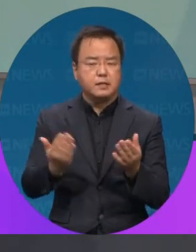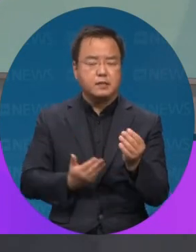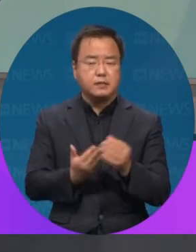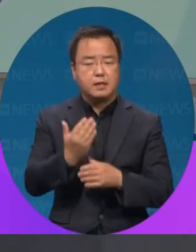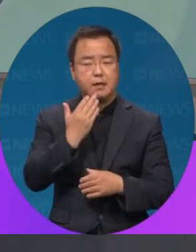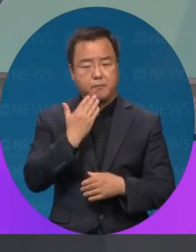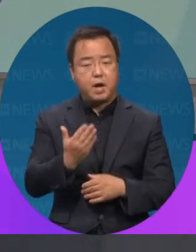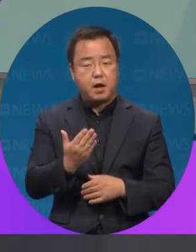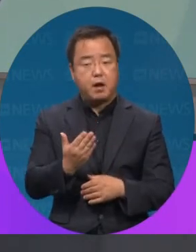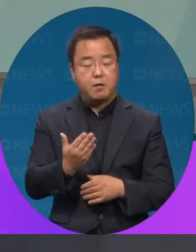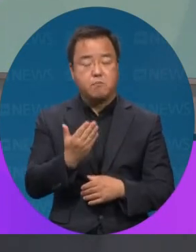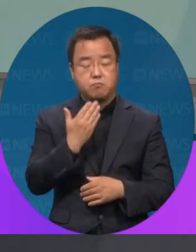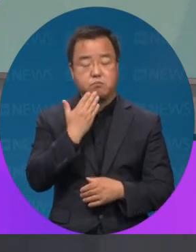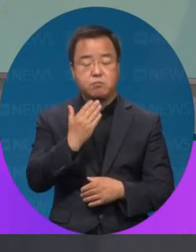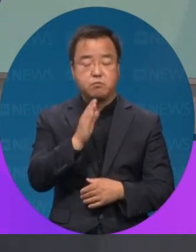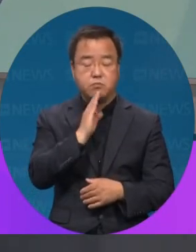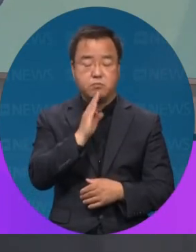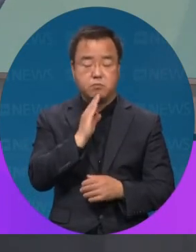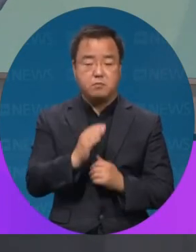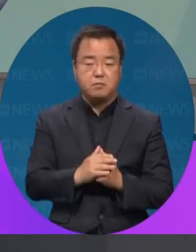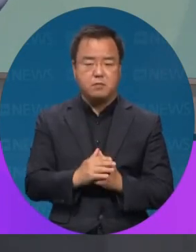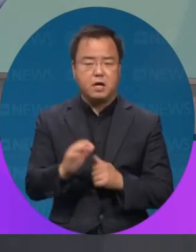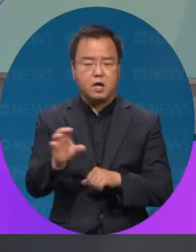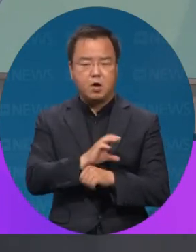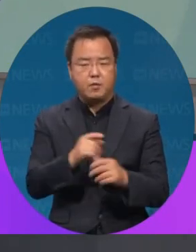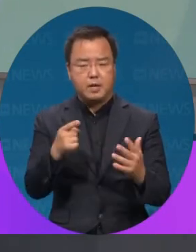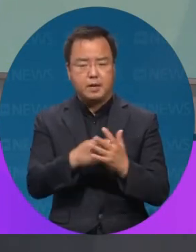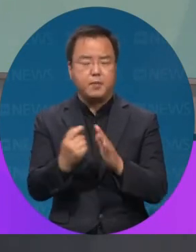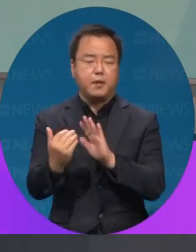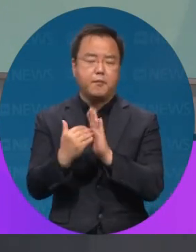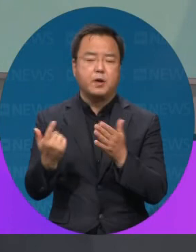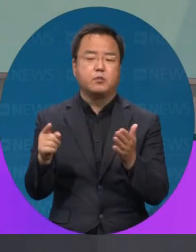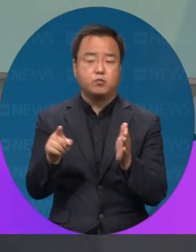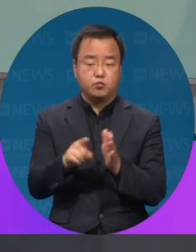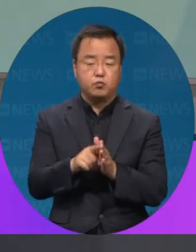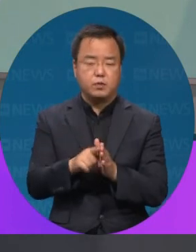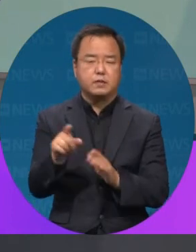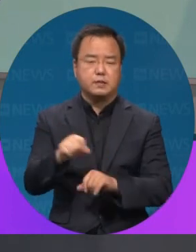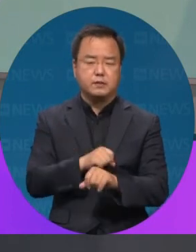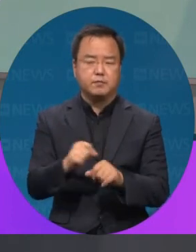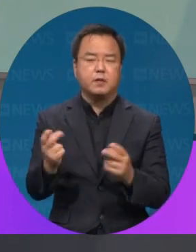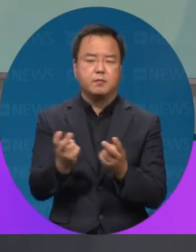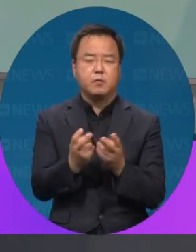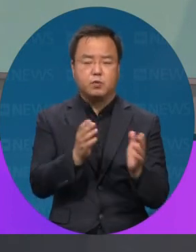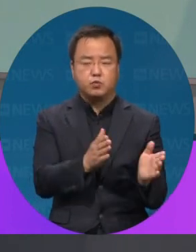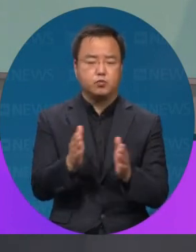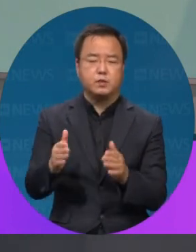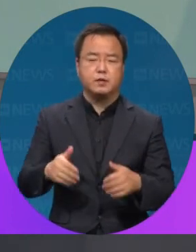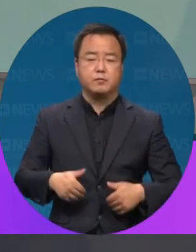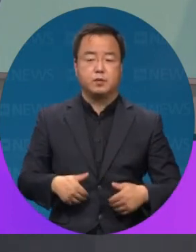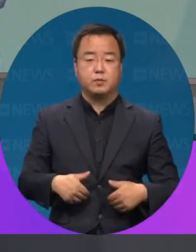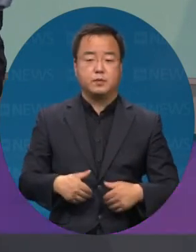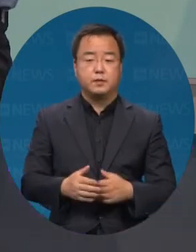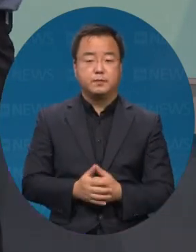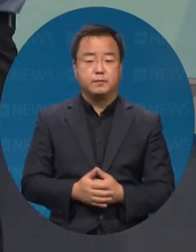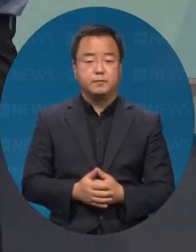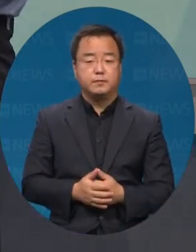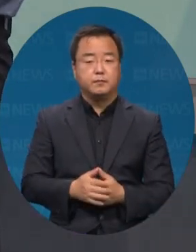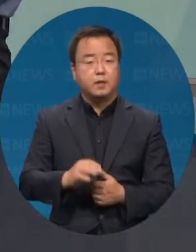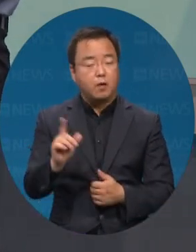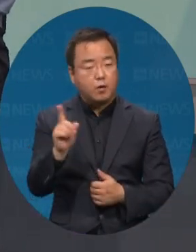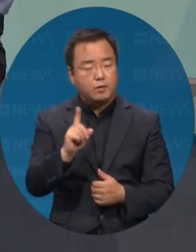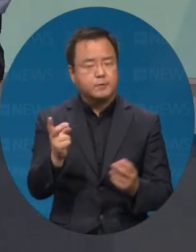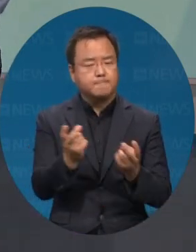이런 가능성 배제할 수 없겠죠 해커의 침입을 막기 위해서라도 이 특단의 대비책이 필요할 수 점입니다 으 어떤